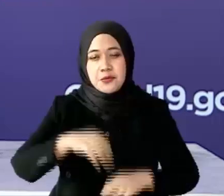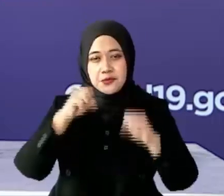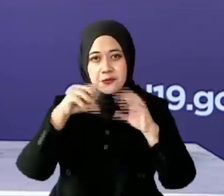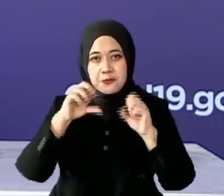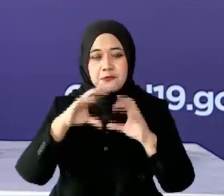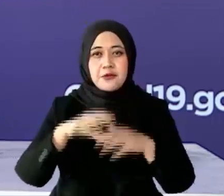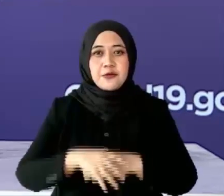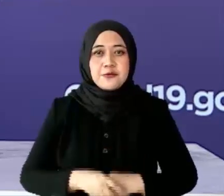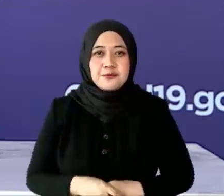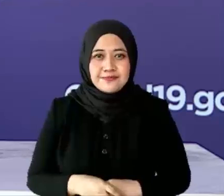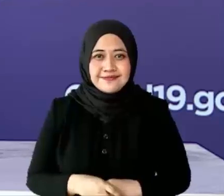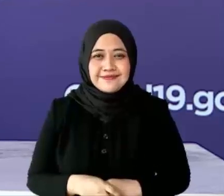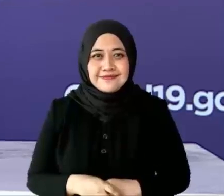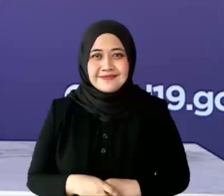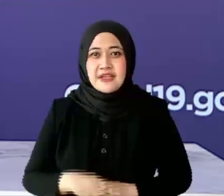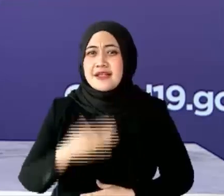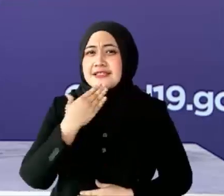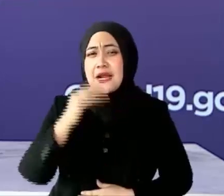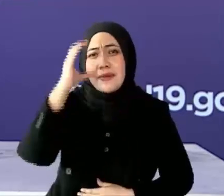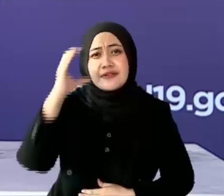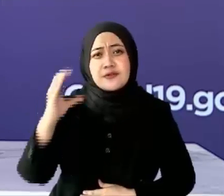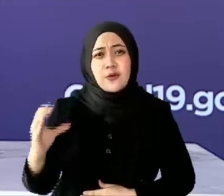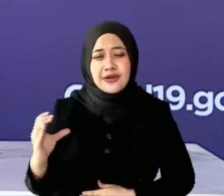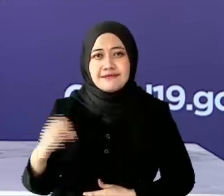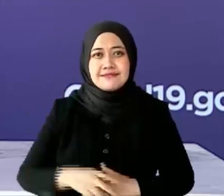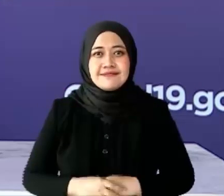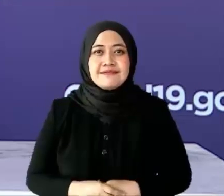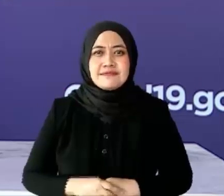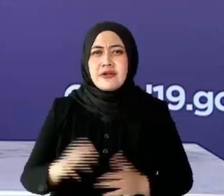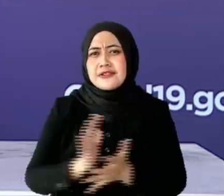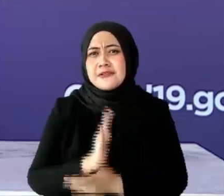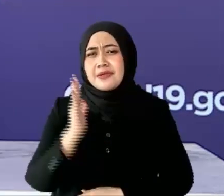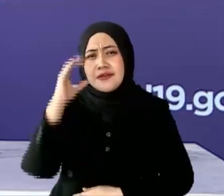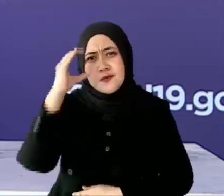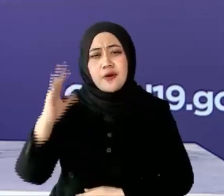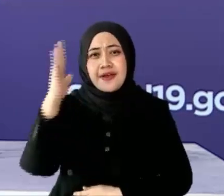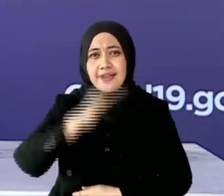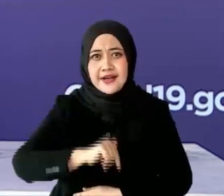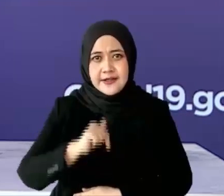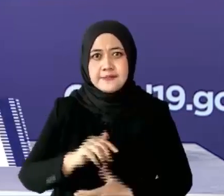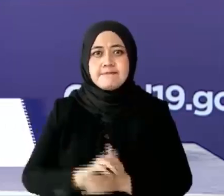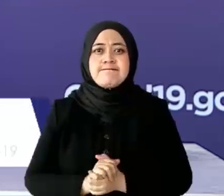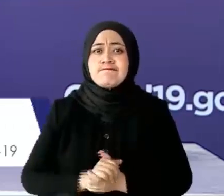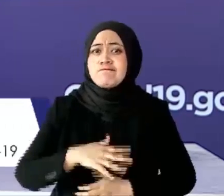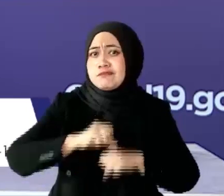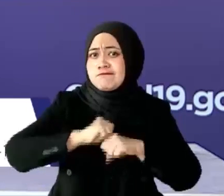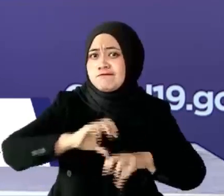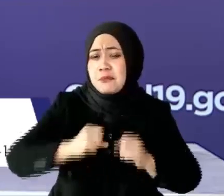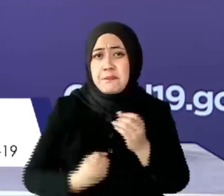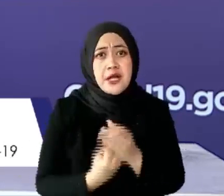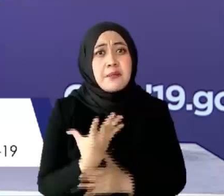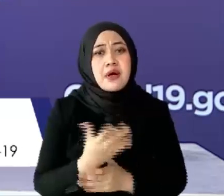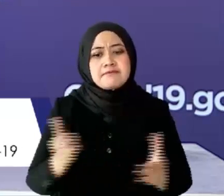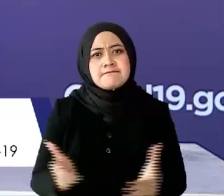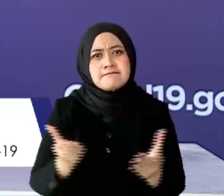Assalamualaikum warahmatullahi wabarakatuh. Selamat sore. Pada kesempatan sore ini, saya akan menyampaikan